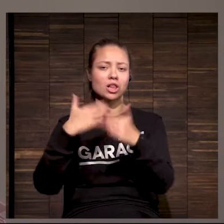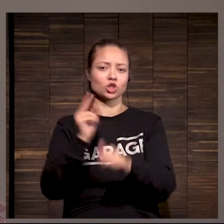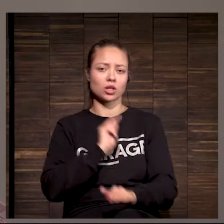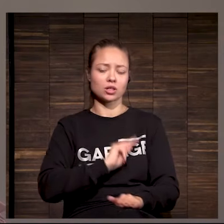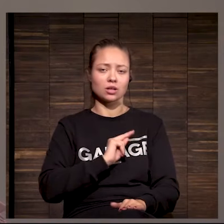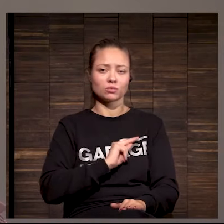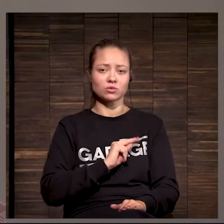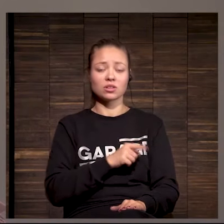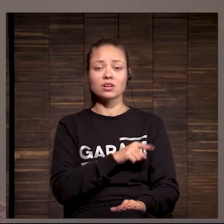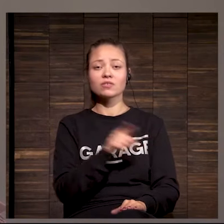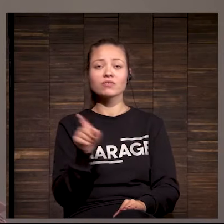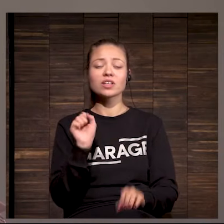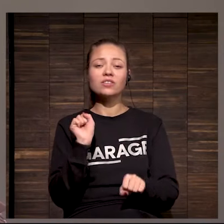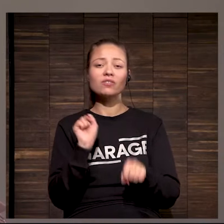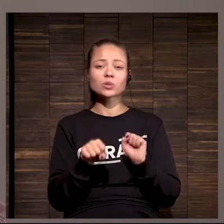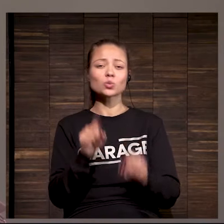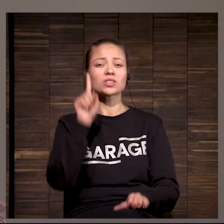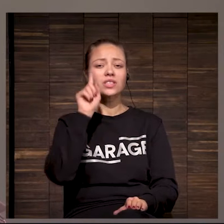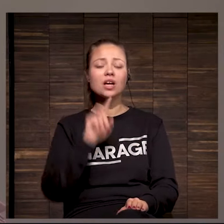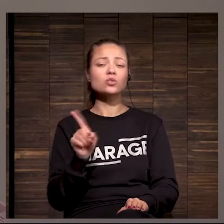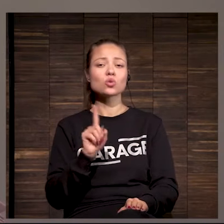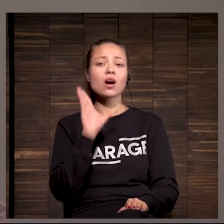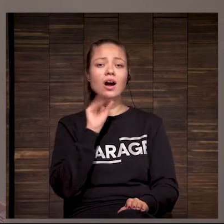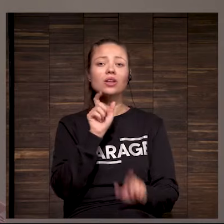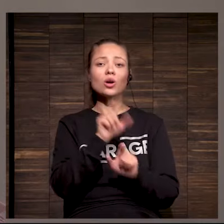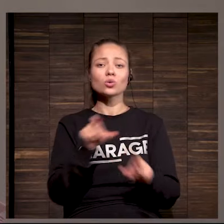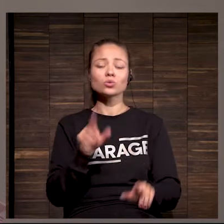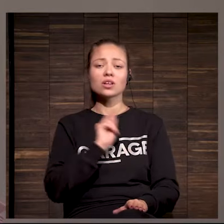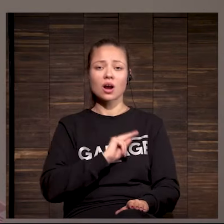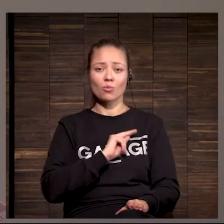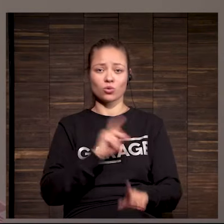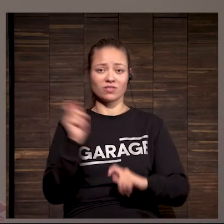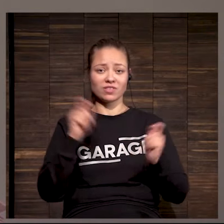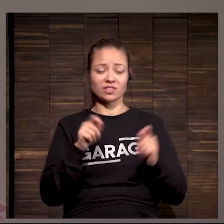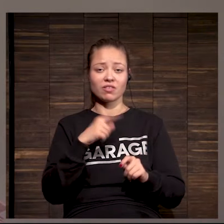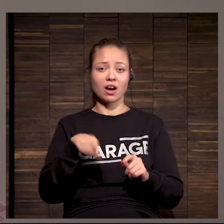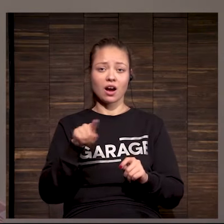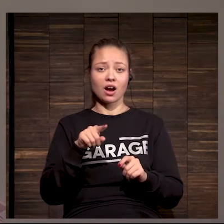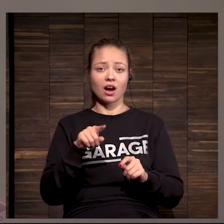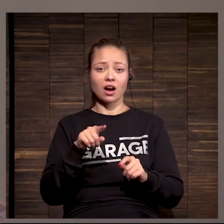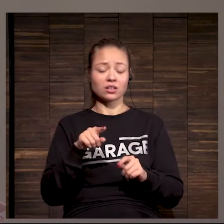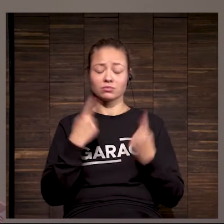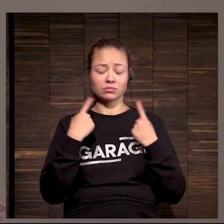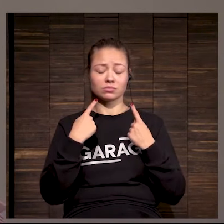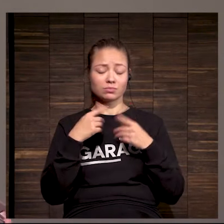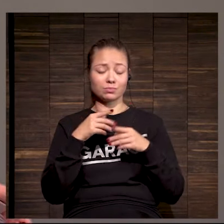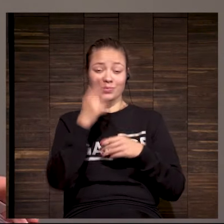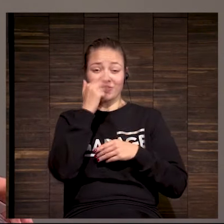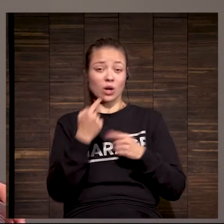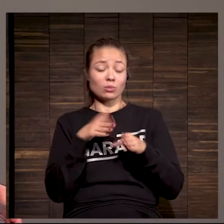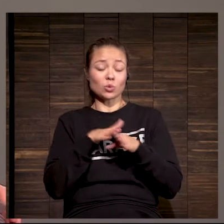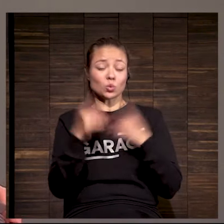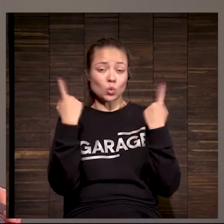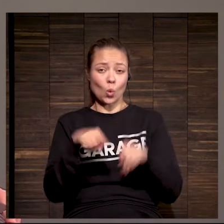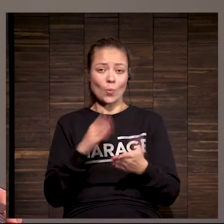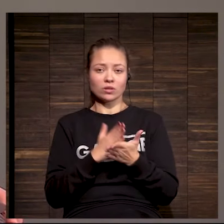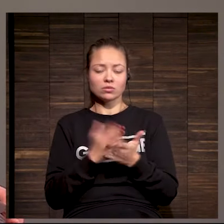вы возможно знаете что когда люди работают на фестивале они совсем но к другому ритму привыкают из ты